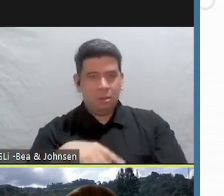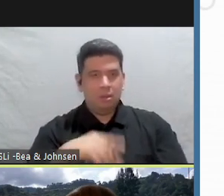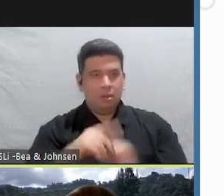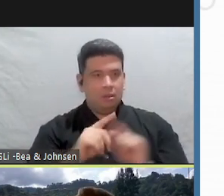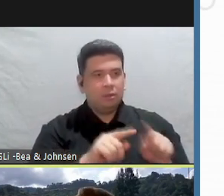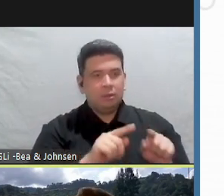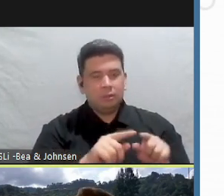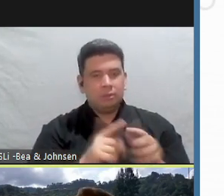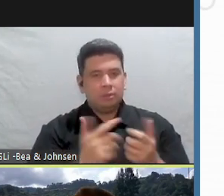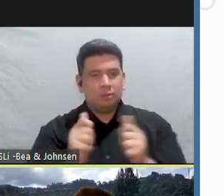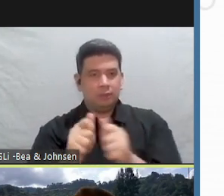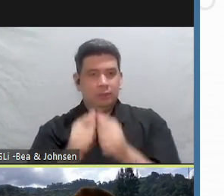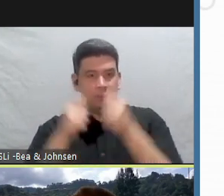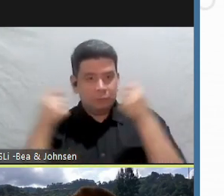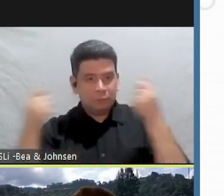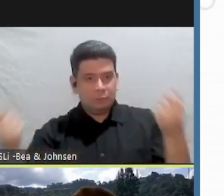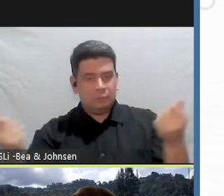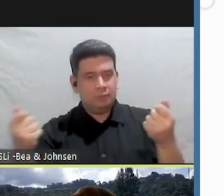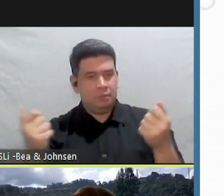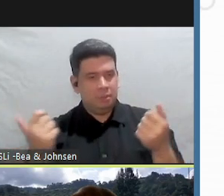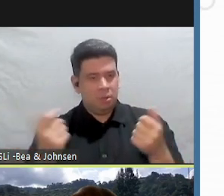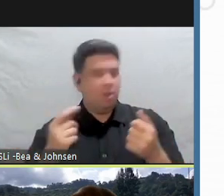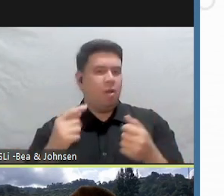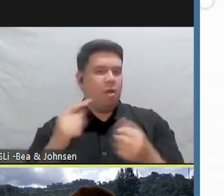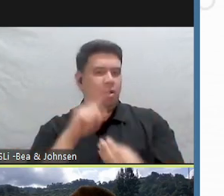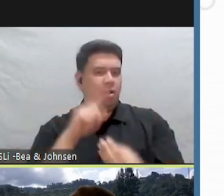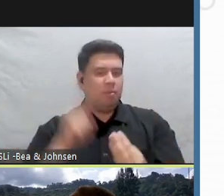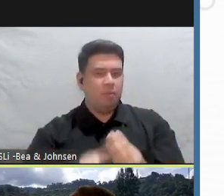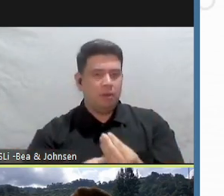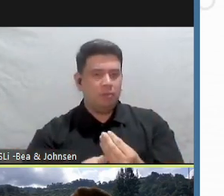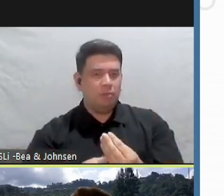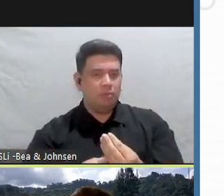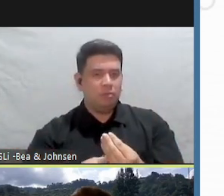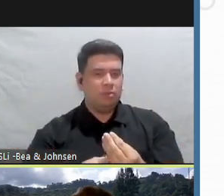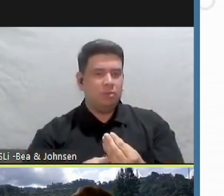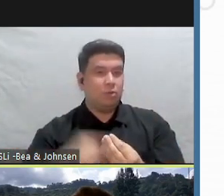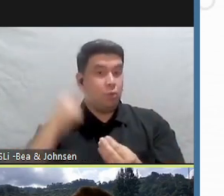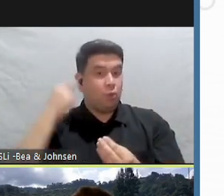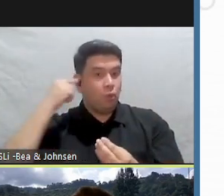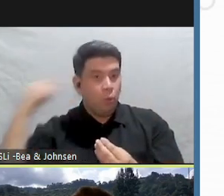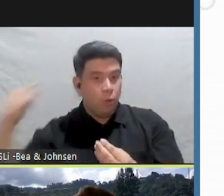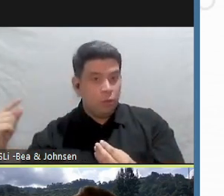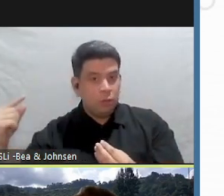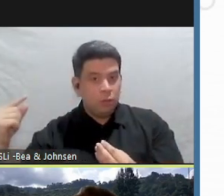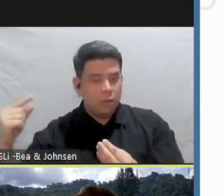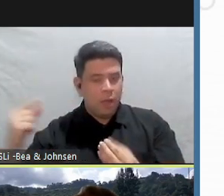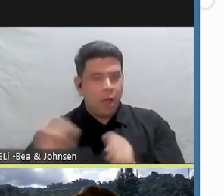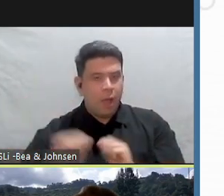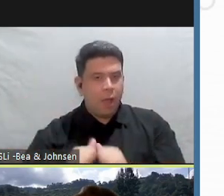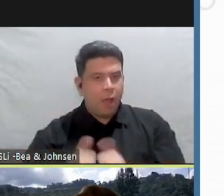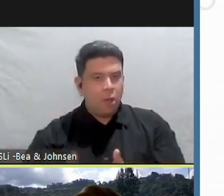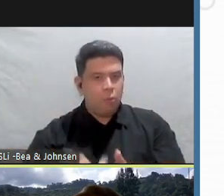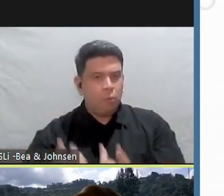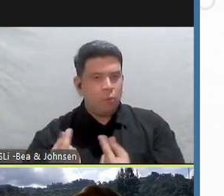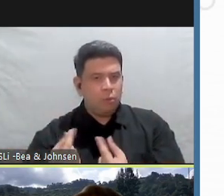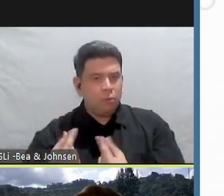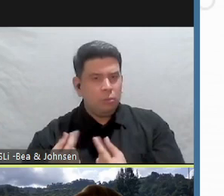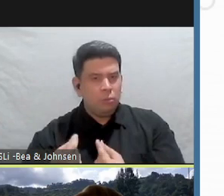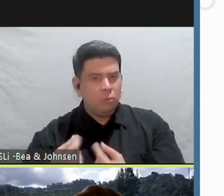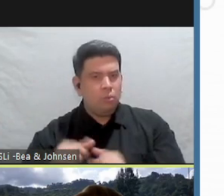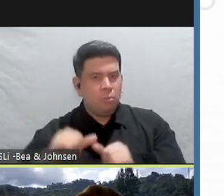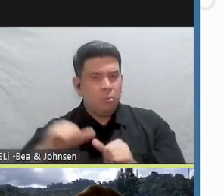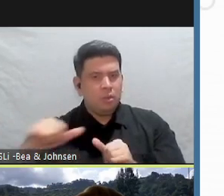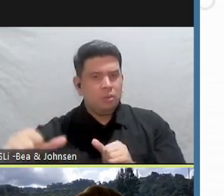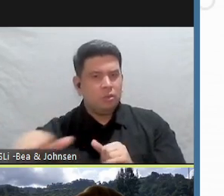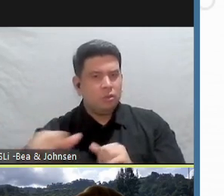sa measuring. Paano kayo nagme-measure ng ginto? Yun ang magandang kwento. Ano? So nakakita natin dito yung kanilang